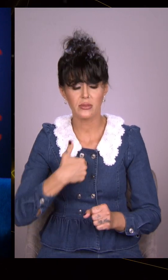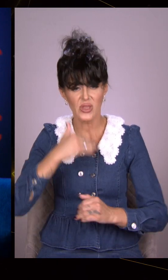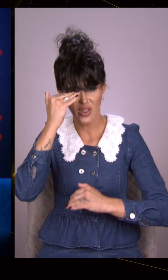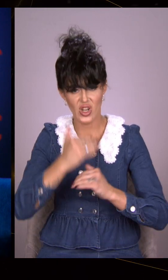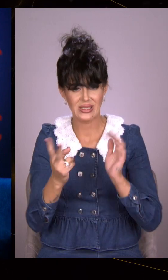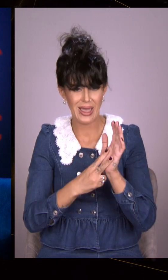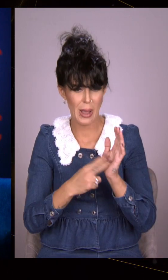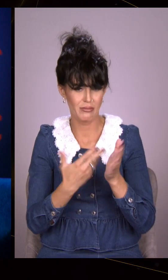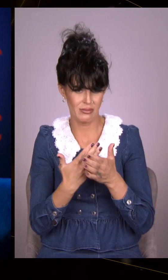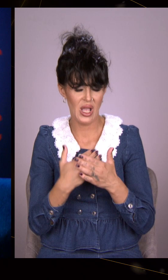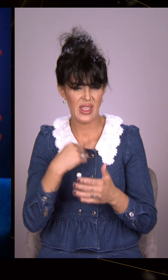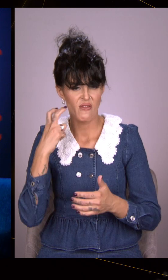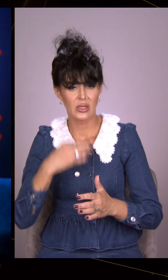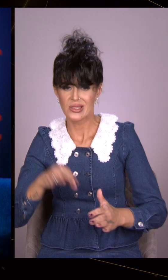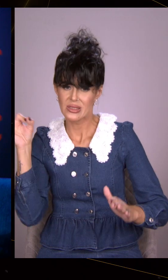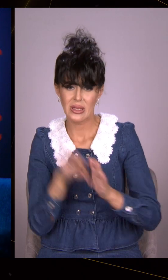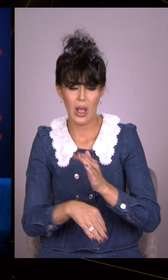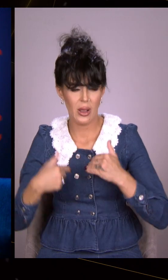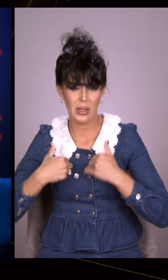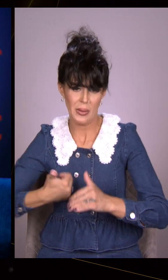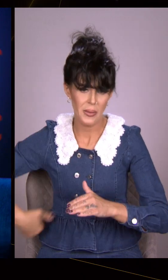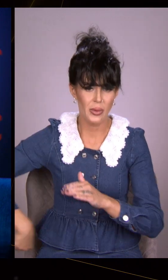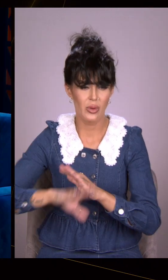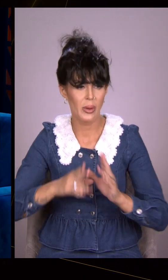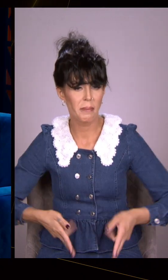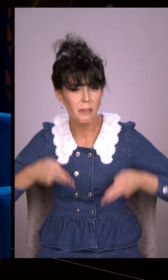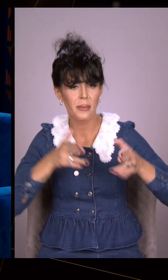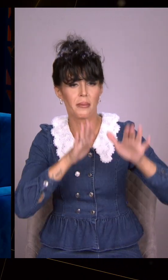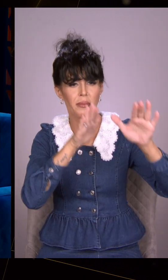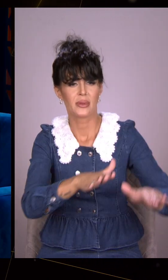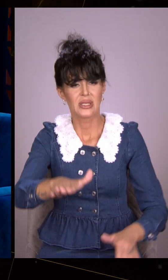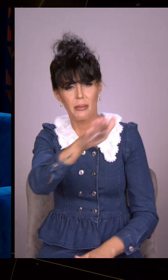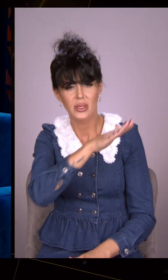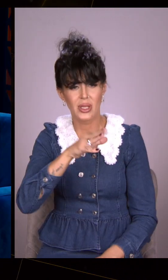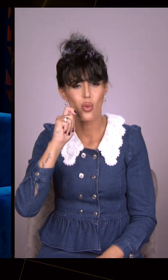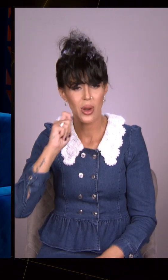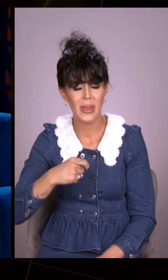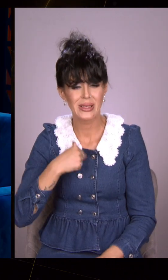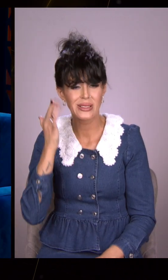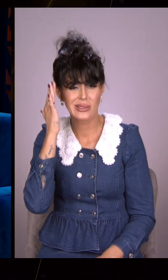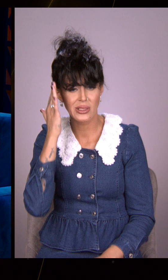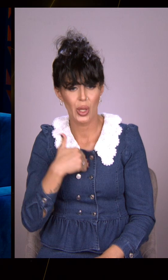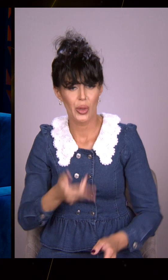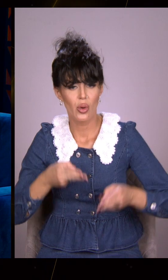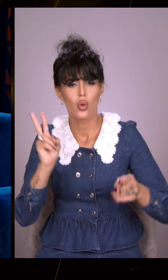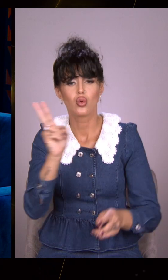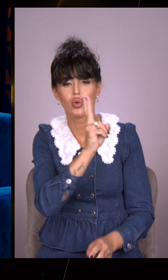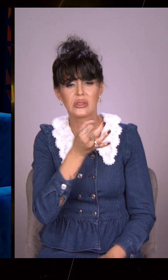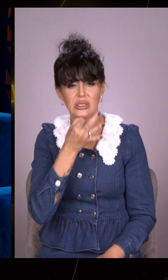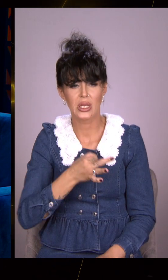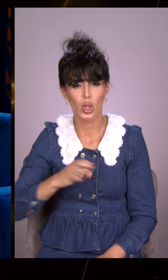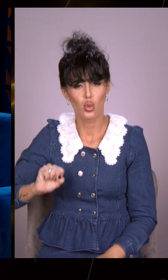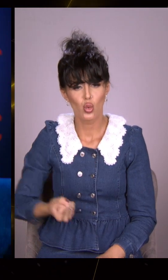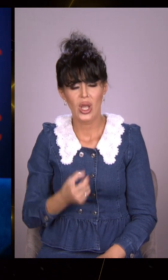Києва. Я якраз тільки доїхала на Західну Україну. Звичайно, я збиралась їхати, але мені всі зразу із Сум, хто друзі, сказали: